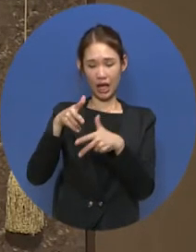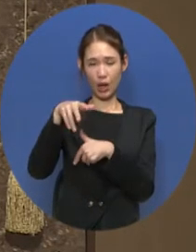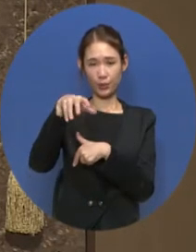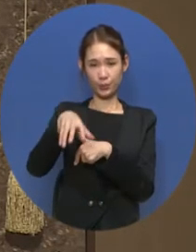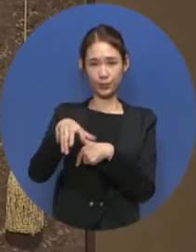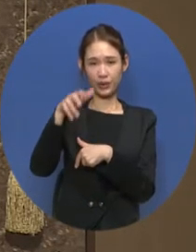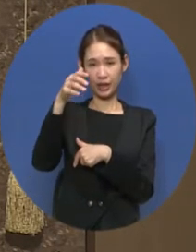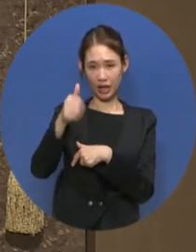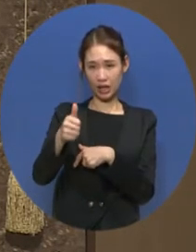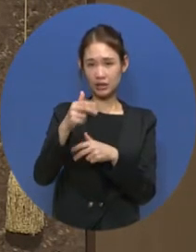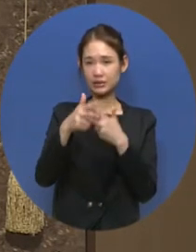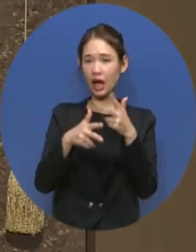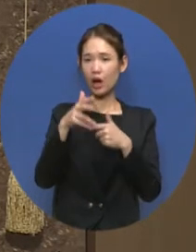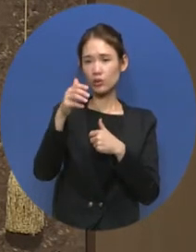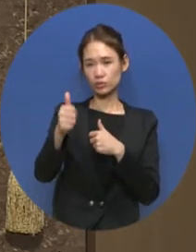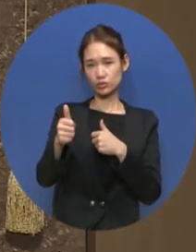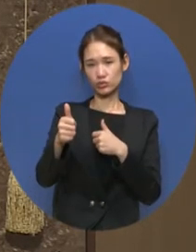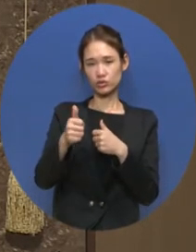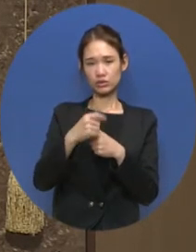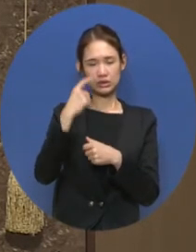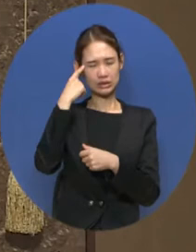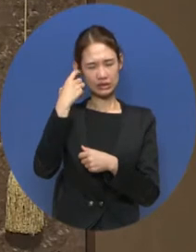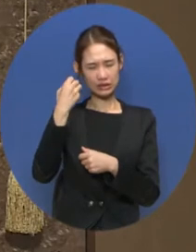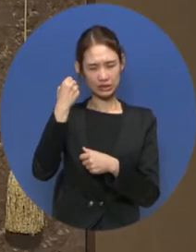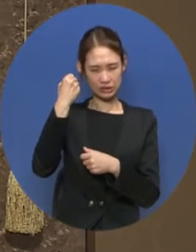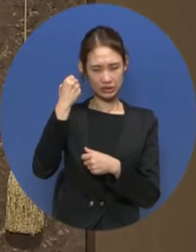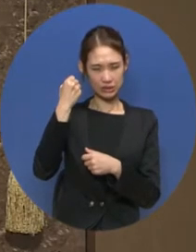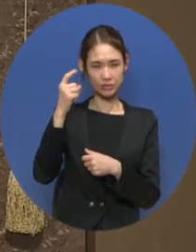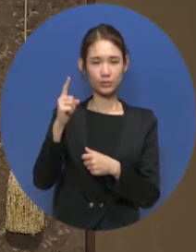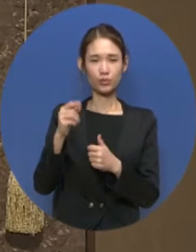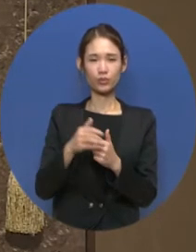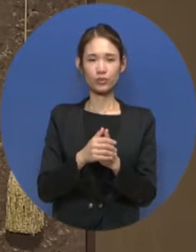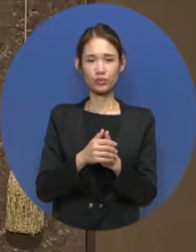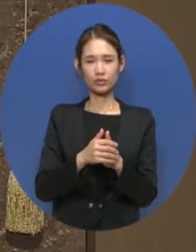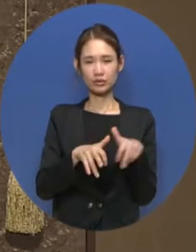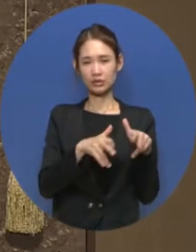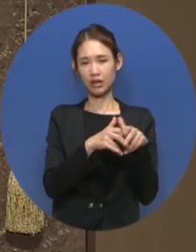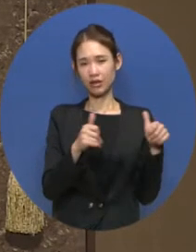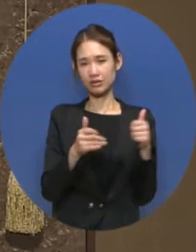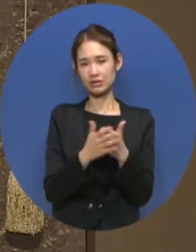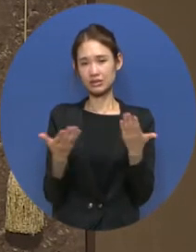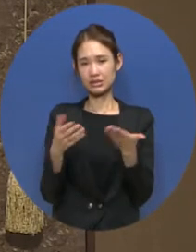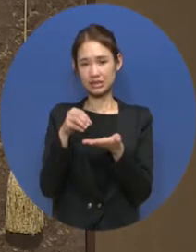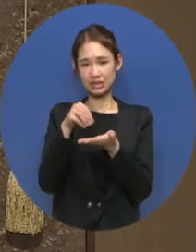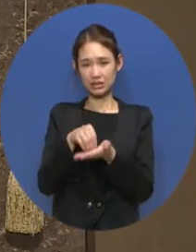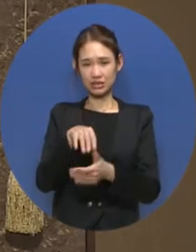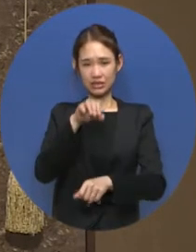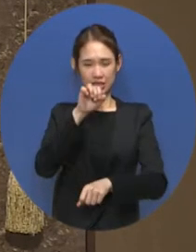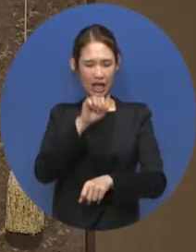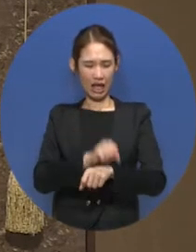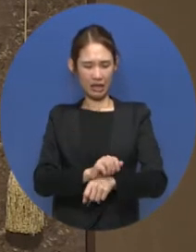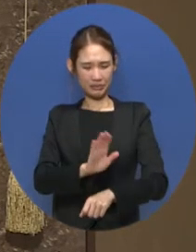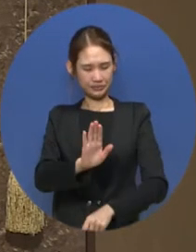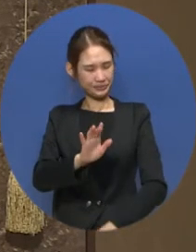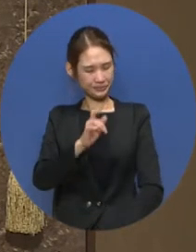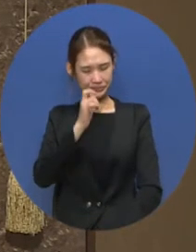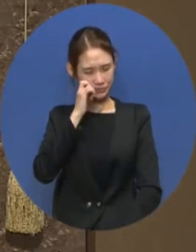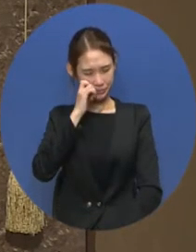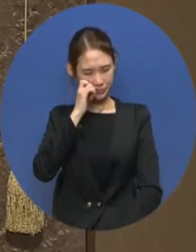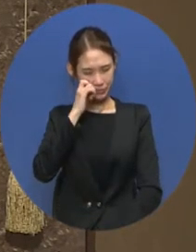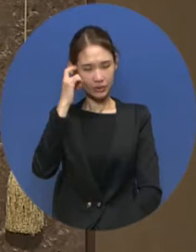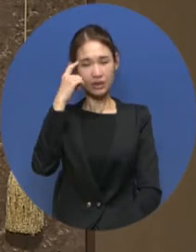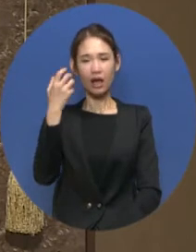일반 사업장의 사업주분들의 인식이 이제 장애인들의 일을 잘할 수 없다라고 하는 것도